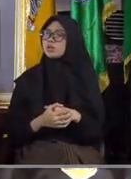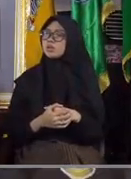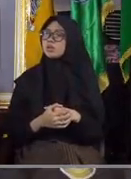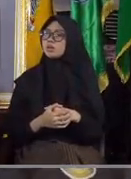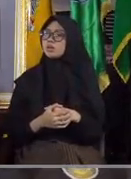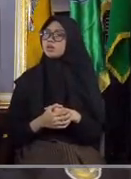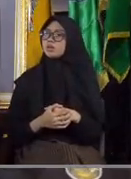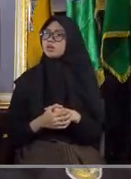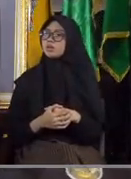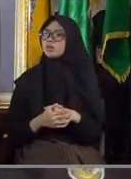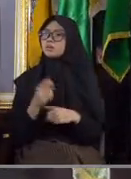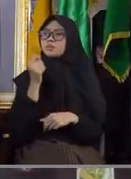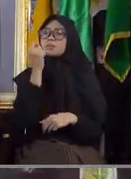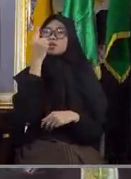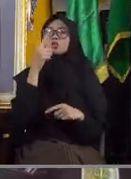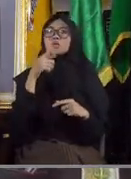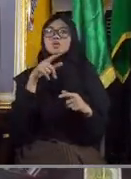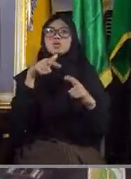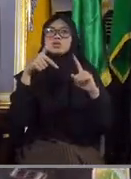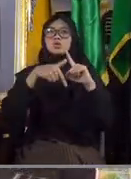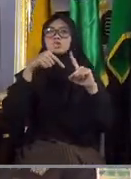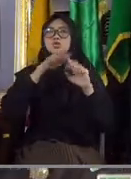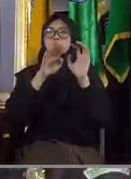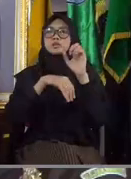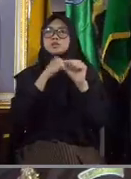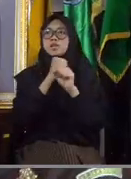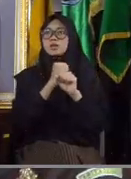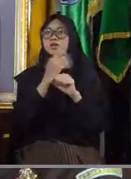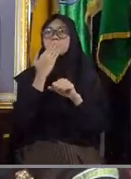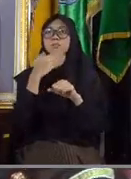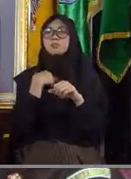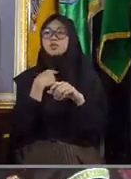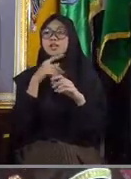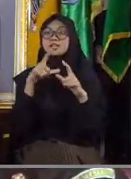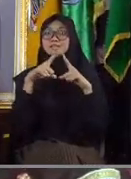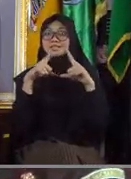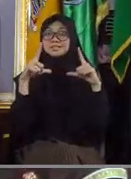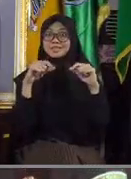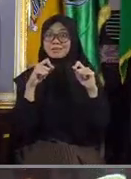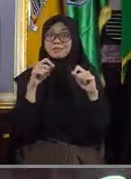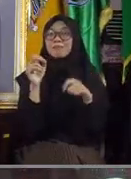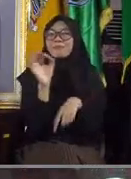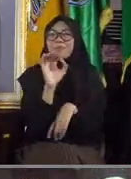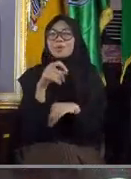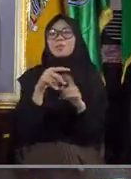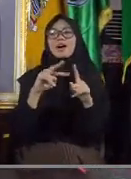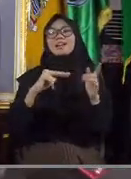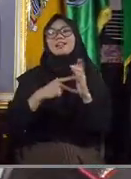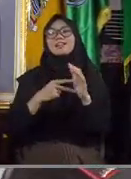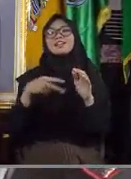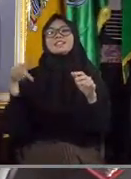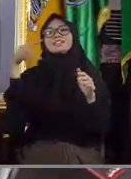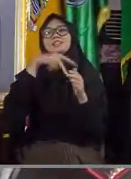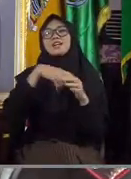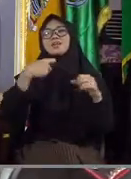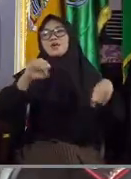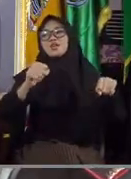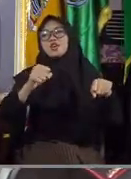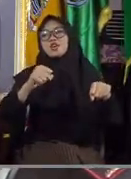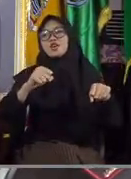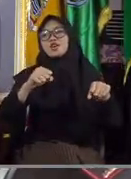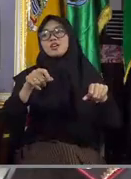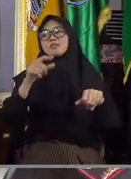ke-17 tahun besok April sudah punya SIM belum punya apa belum jadi kalau naik sepeda motor nggak bawa SIM